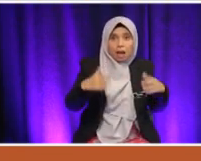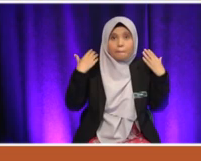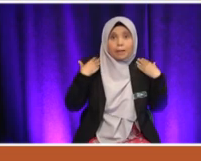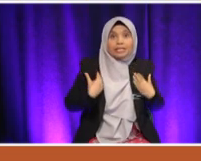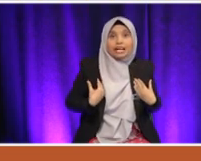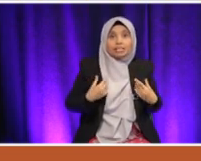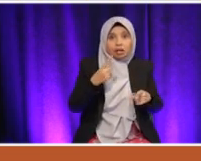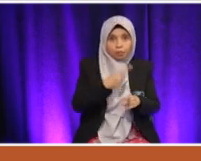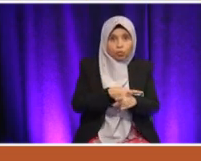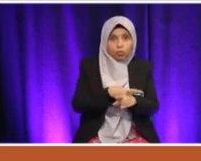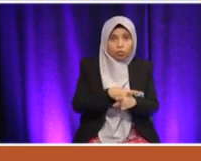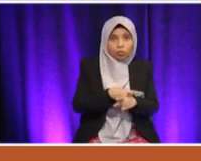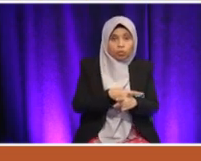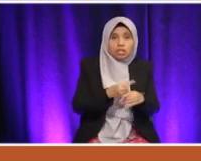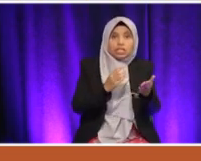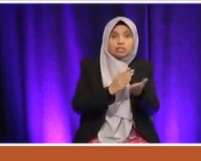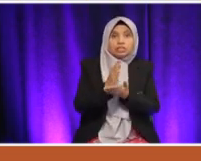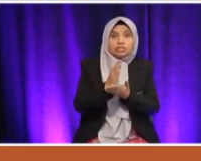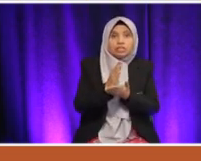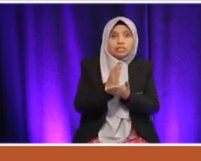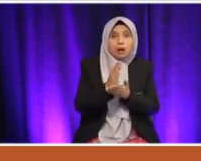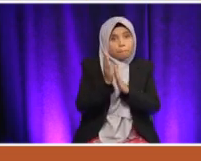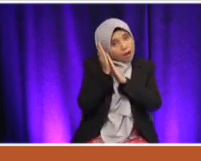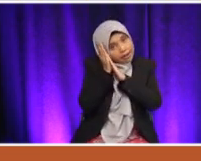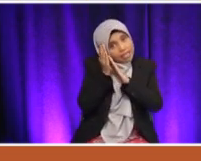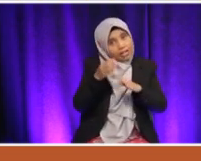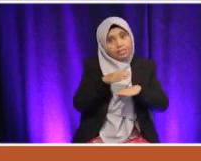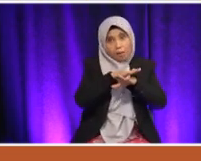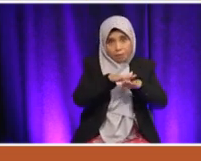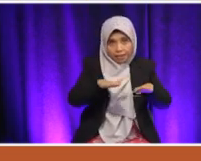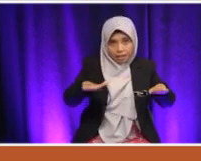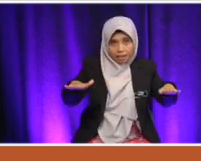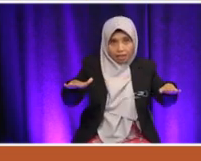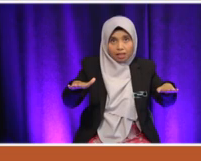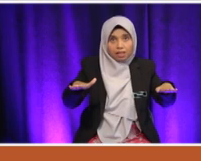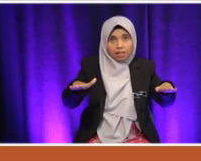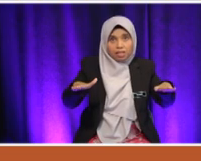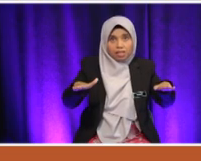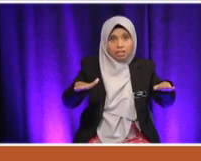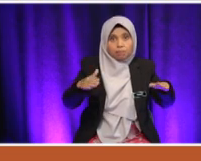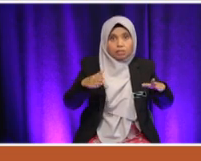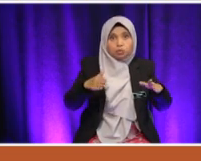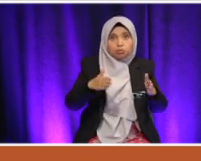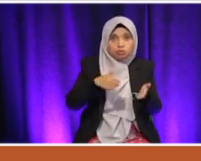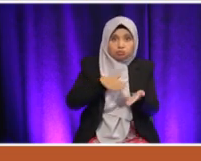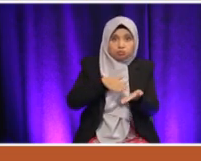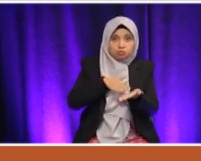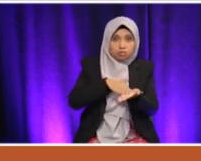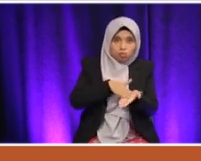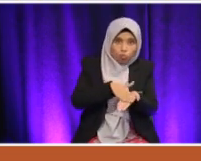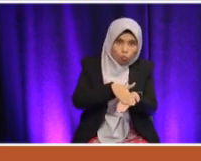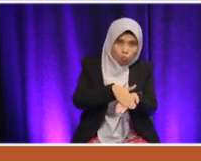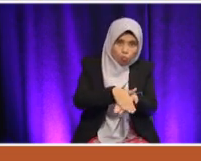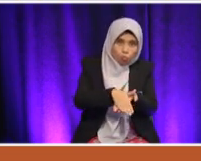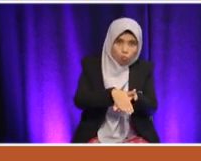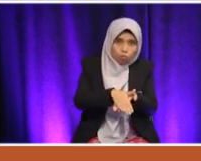kecil kemudian yang seterusnya balikan yang melulut Oke warga emas sudah baring kemudian dia melulut kita betulkan juga